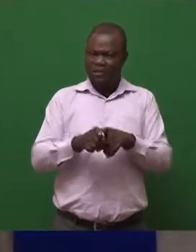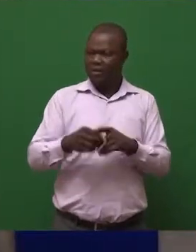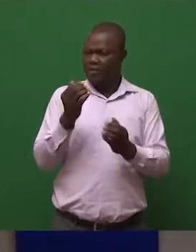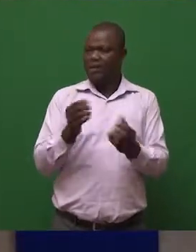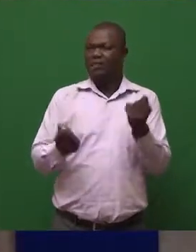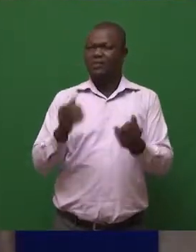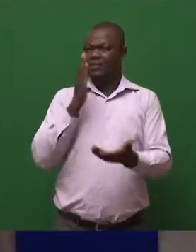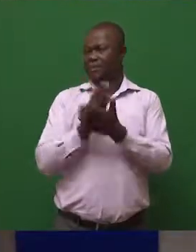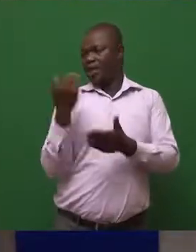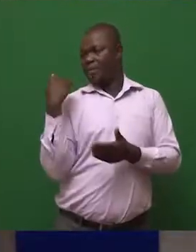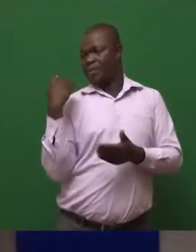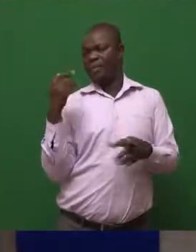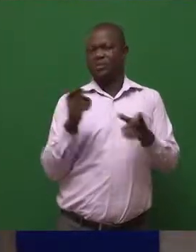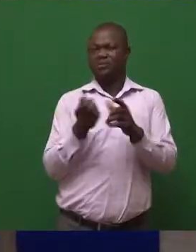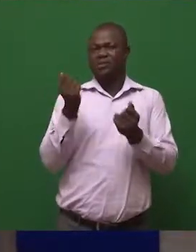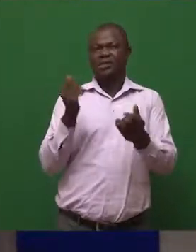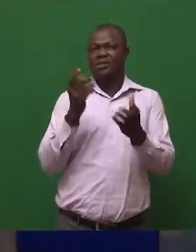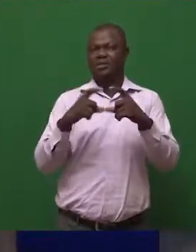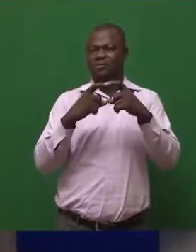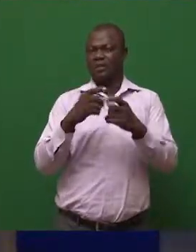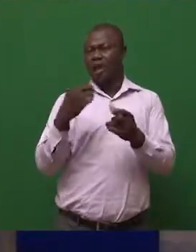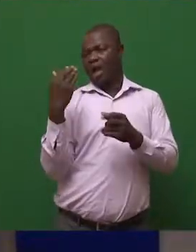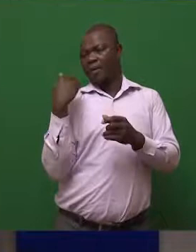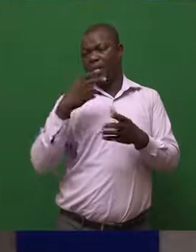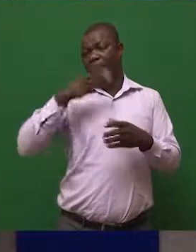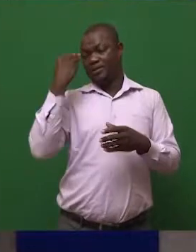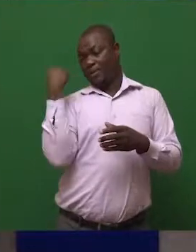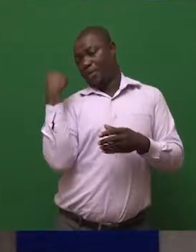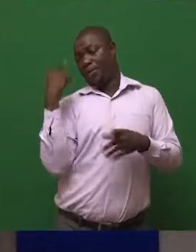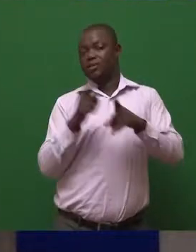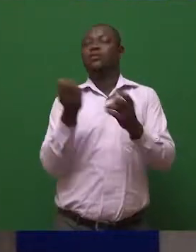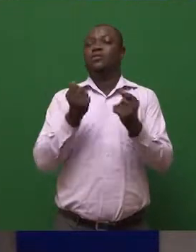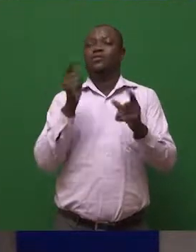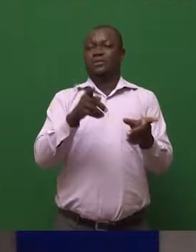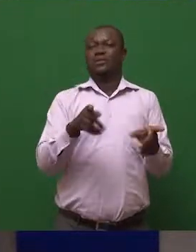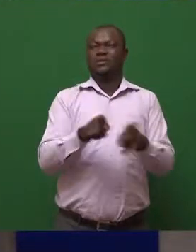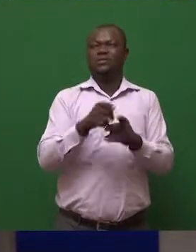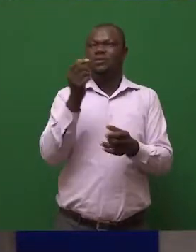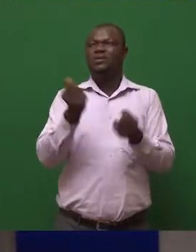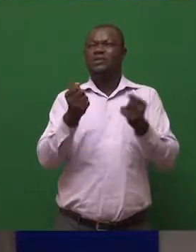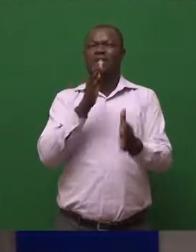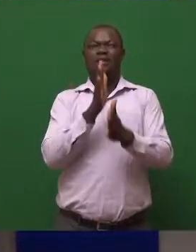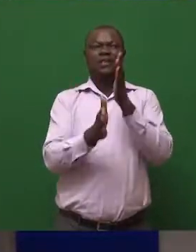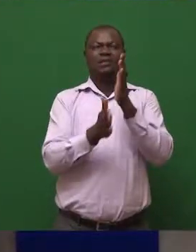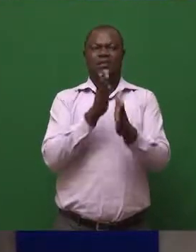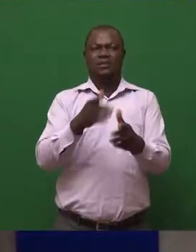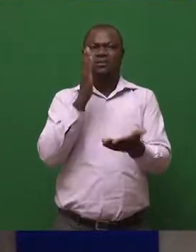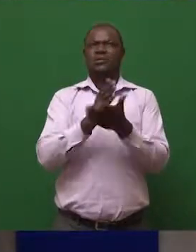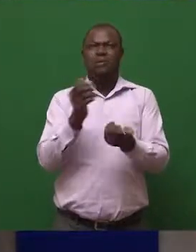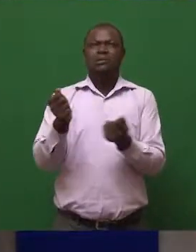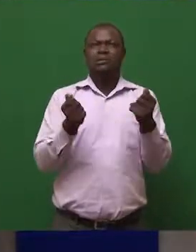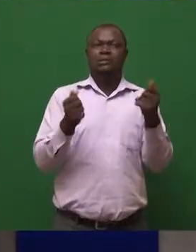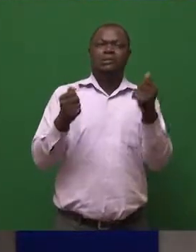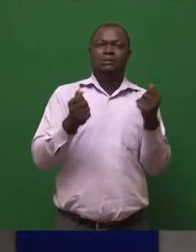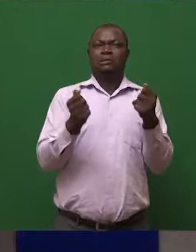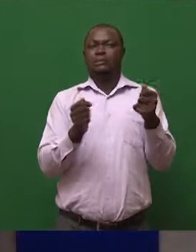anobvangozi tiri kuenda kumusha pane motikari pano vamwe vanobva haya iri motikari runzi mwana wateta cha driver mwana wateta asati ambobuda kana mugedhi